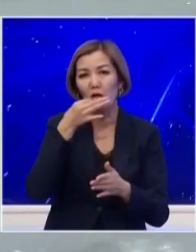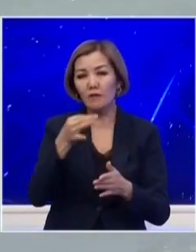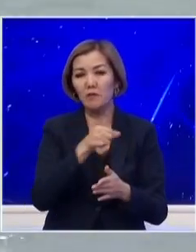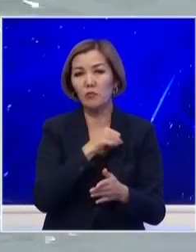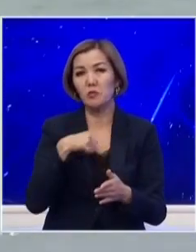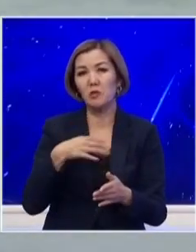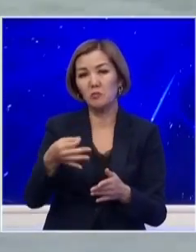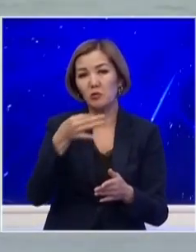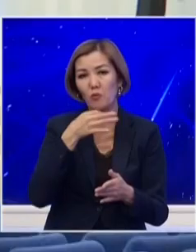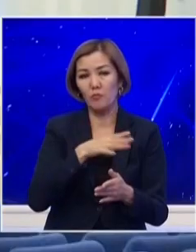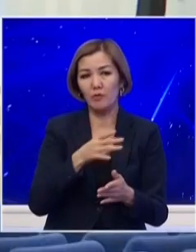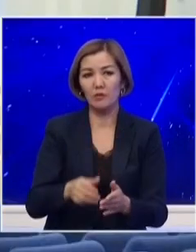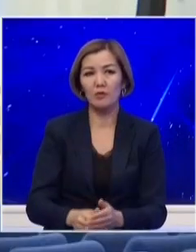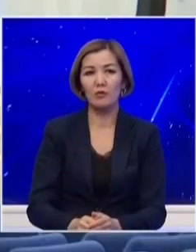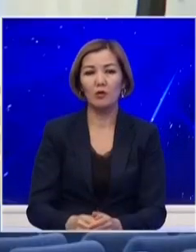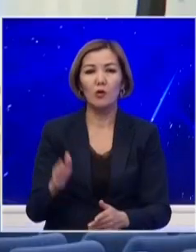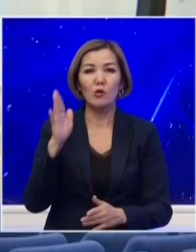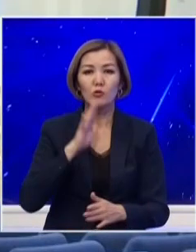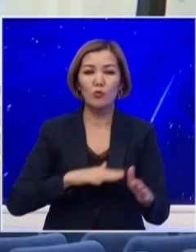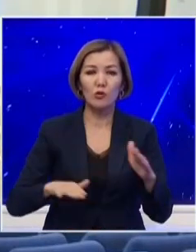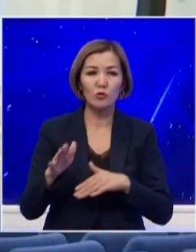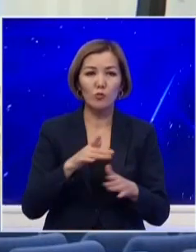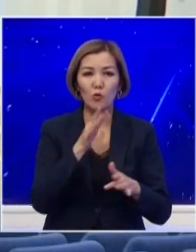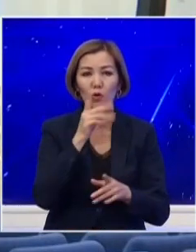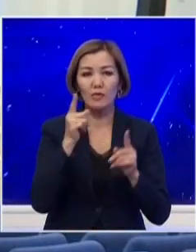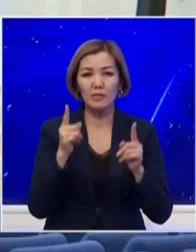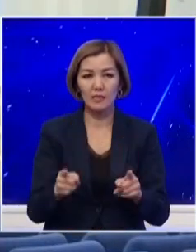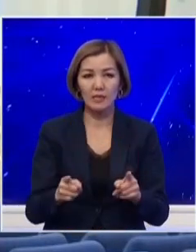дейтіндері қынжылтады. Суға шомылу мерзімі уақыттарында